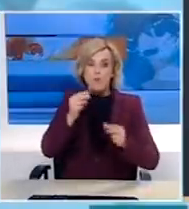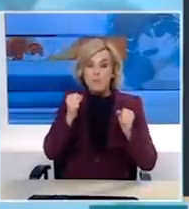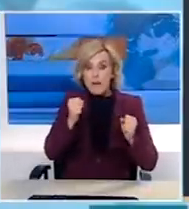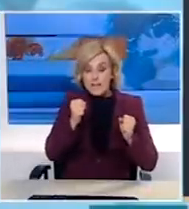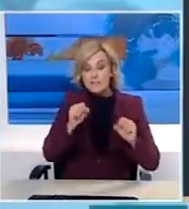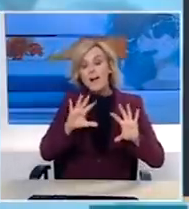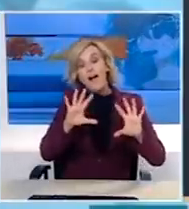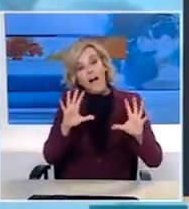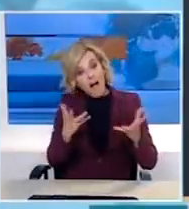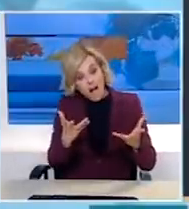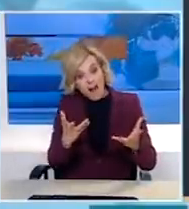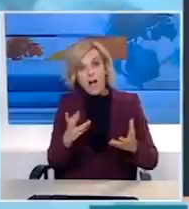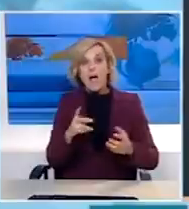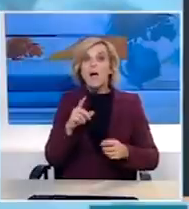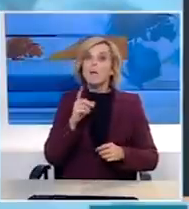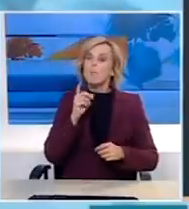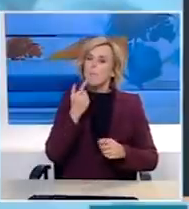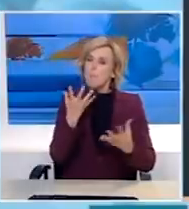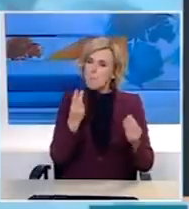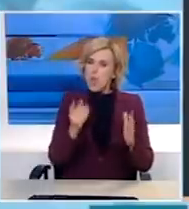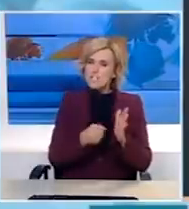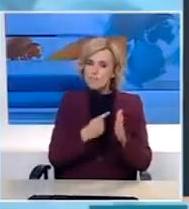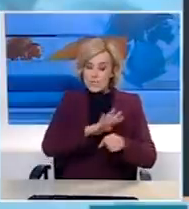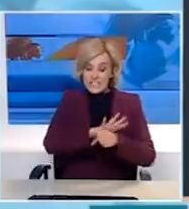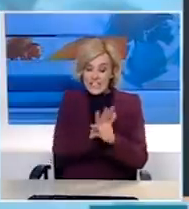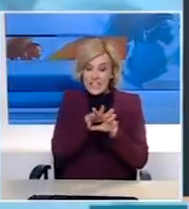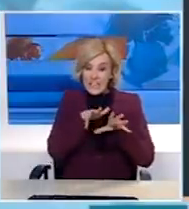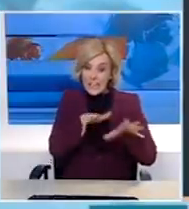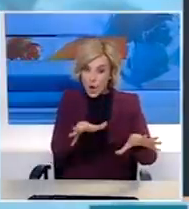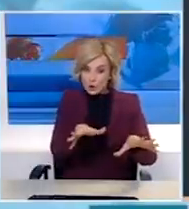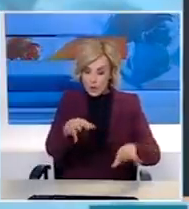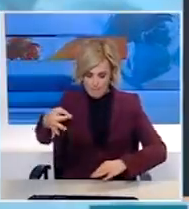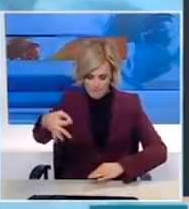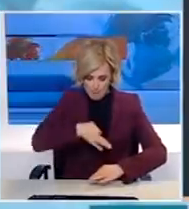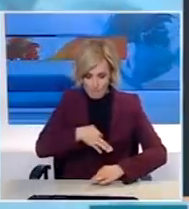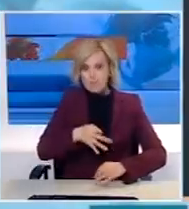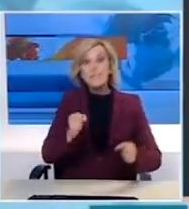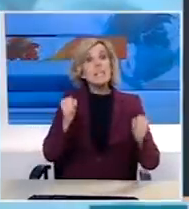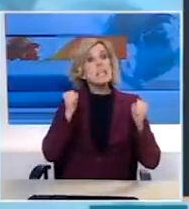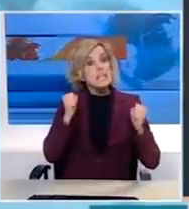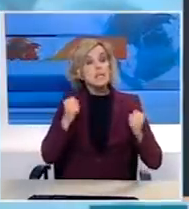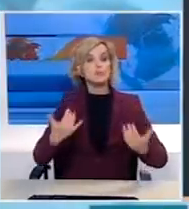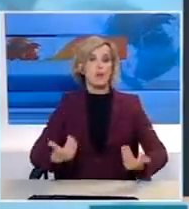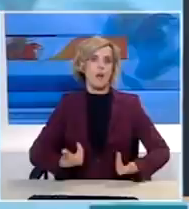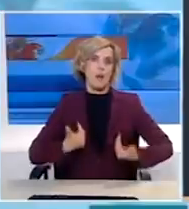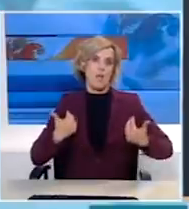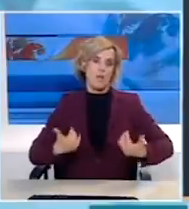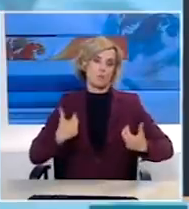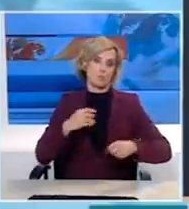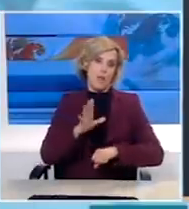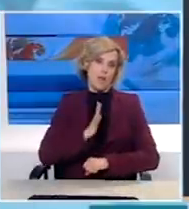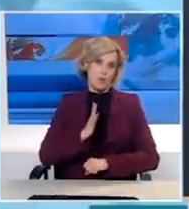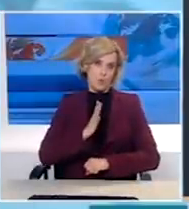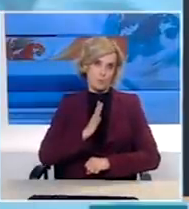αυτό που λειτουργεί πολύ καλά. Κάτι άλλο που μπορεί να γίνεται σε αυτές τις περιπτώσεις είναι ότι νέοι άνθρωποι, επειδή